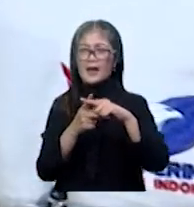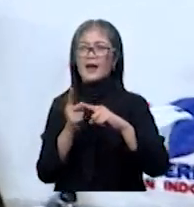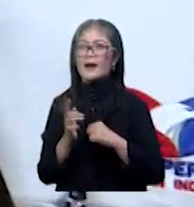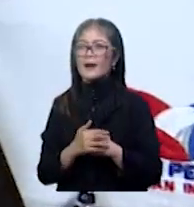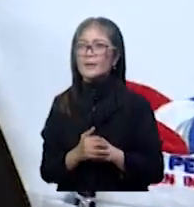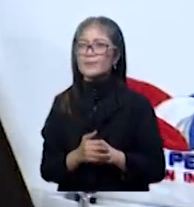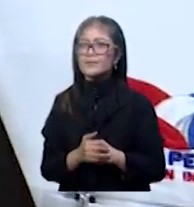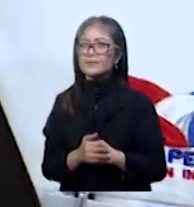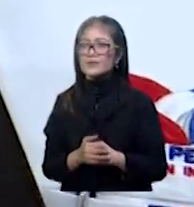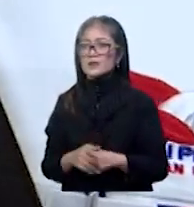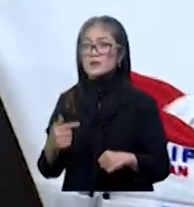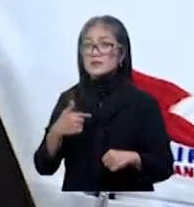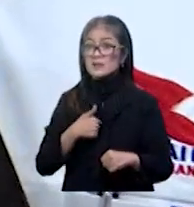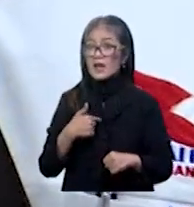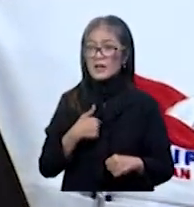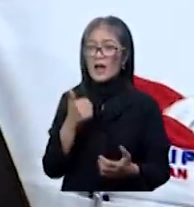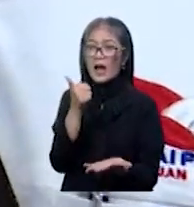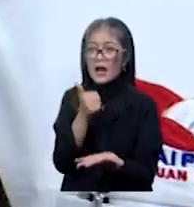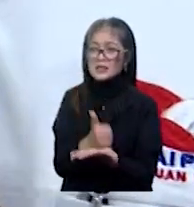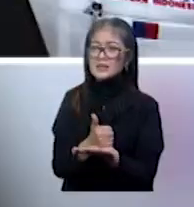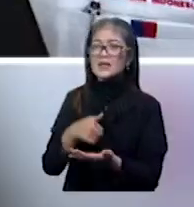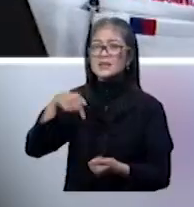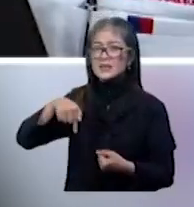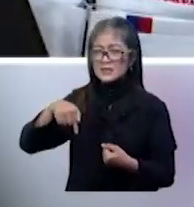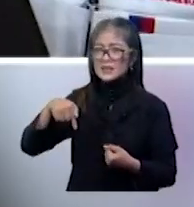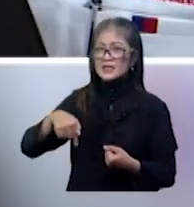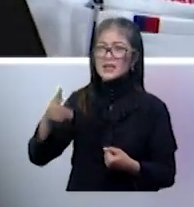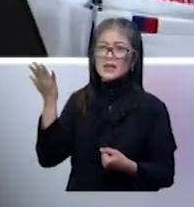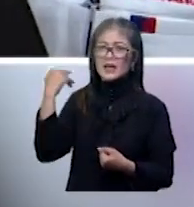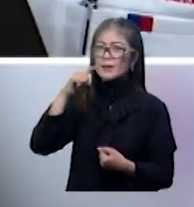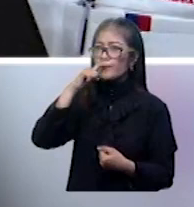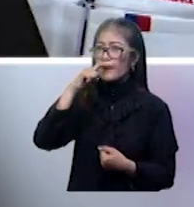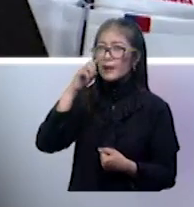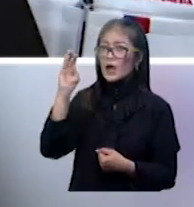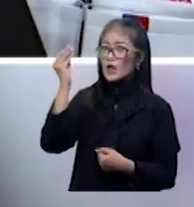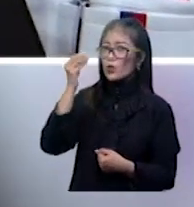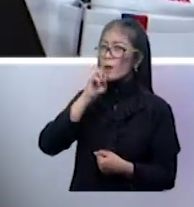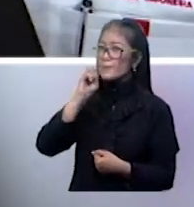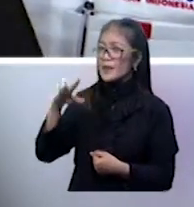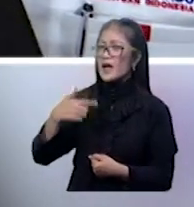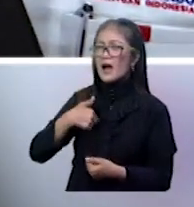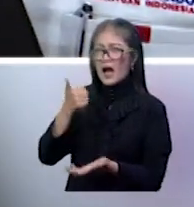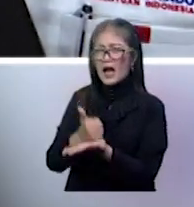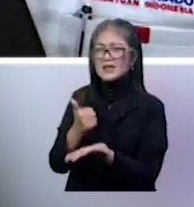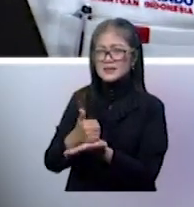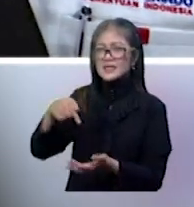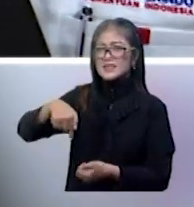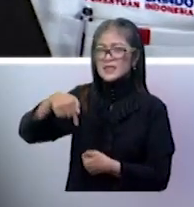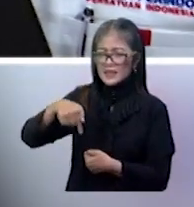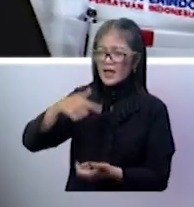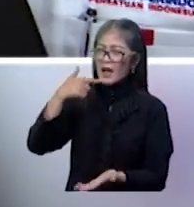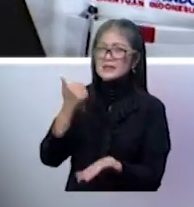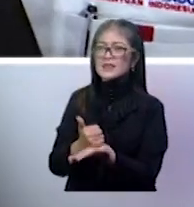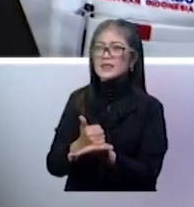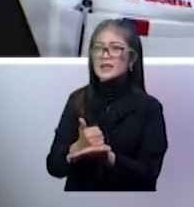Saya putra daerah, sebagaimana tadi disampaikan oleh Bapak Ketum. Putra sini, pengabdian di sini cukup lama,